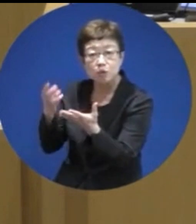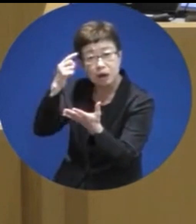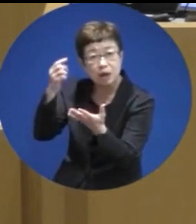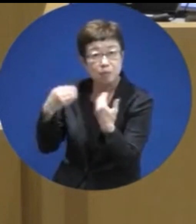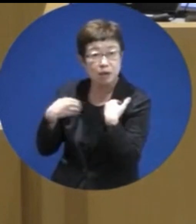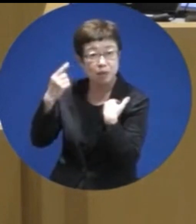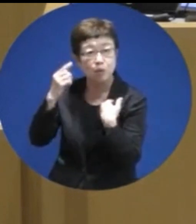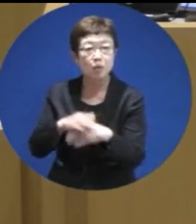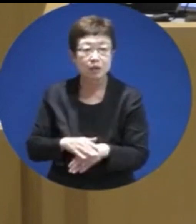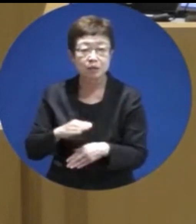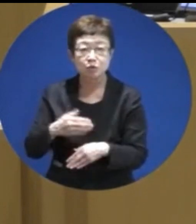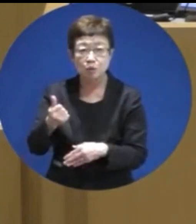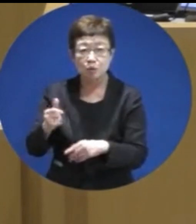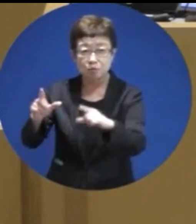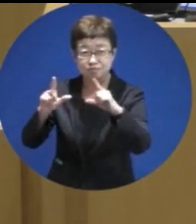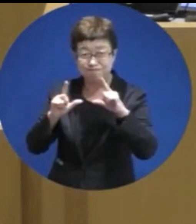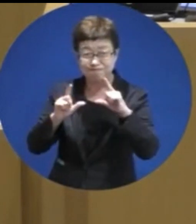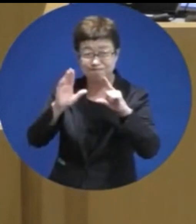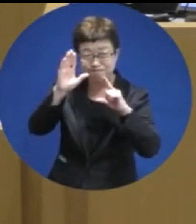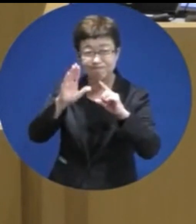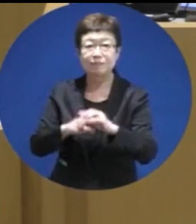しょうか。区長の所見をお聞かせください。